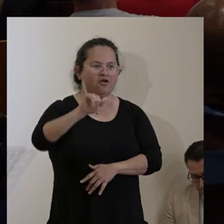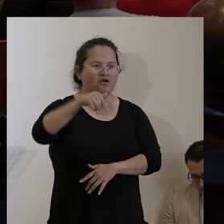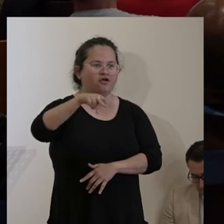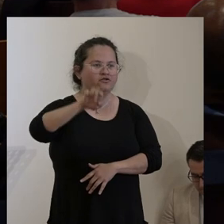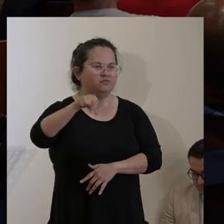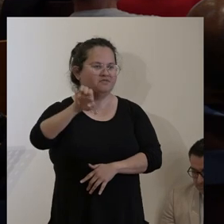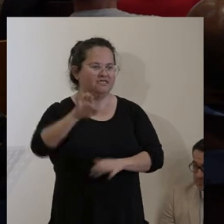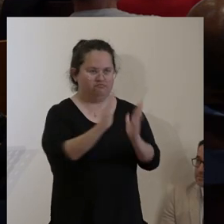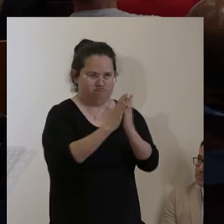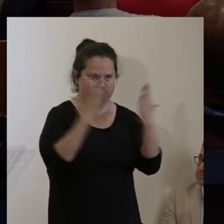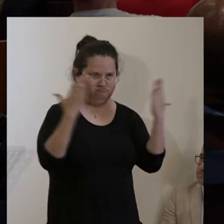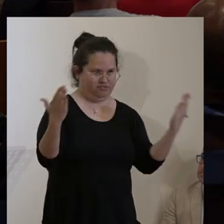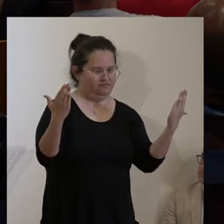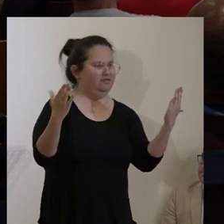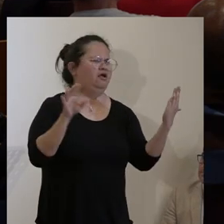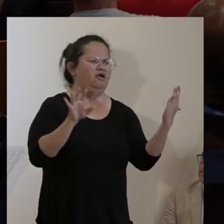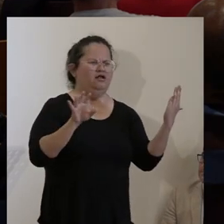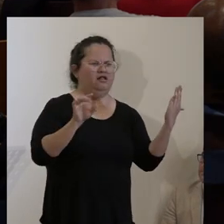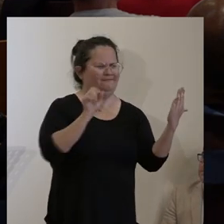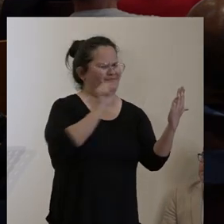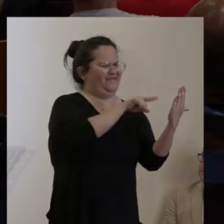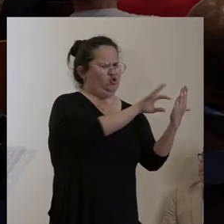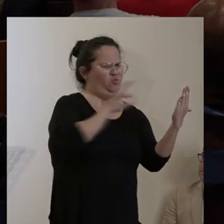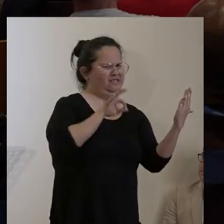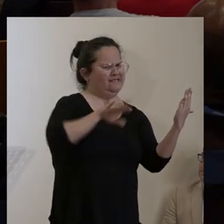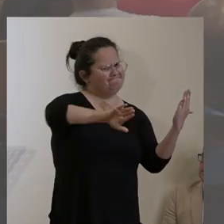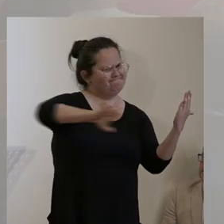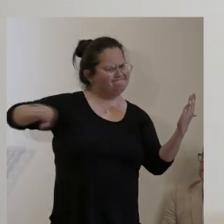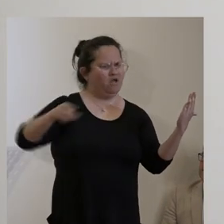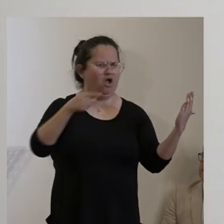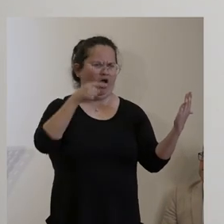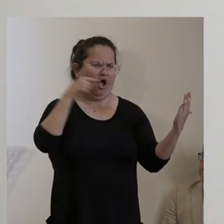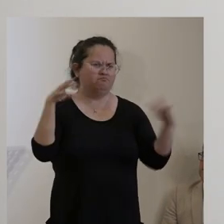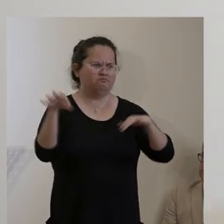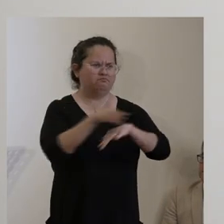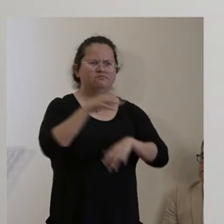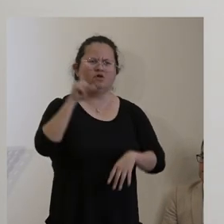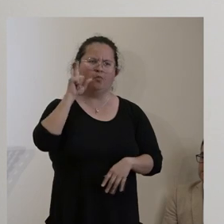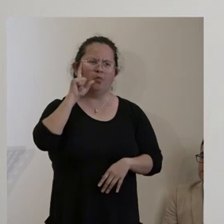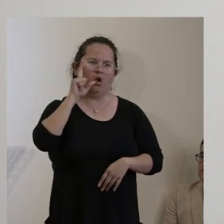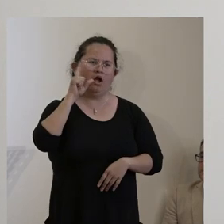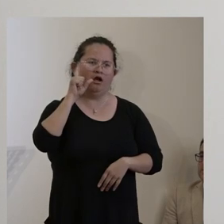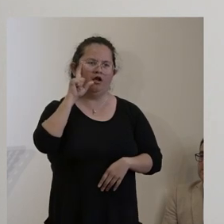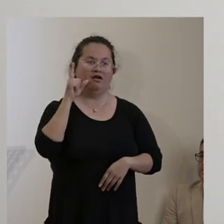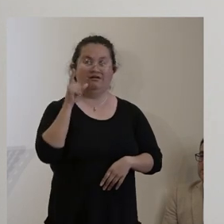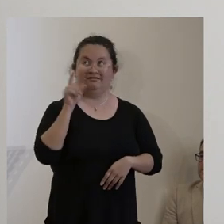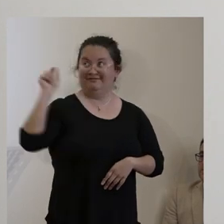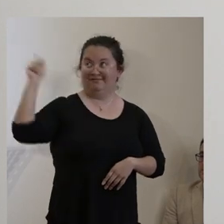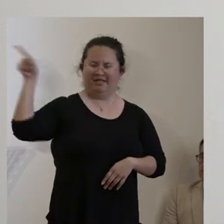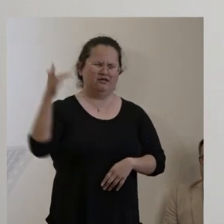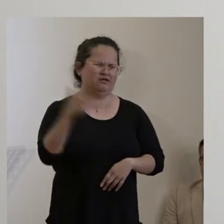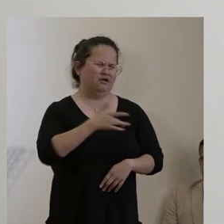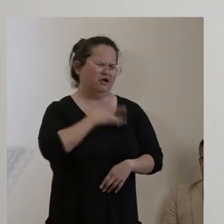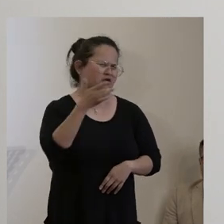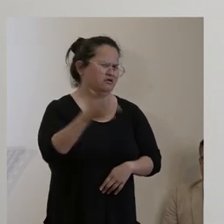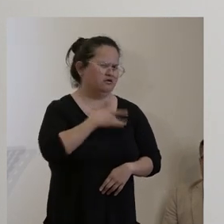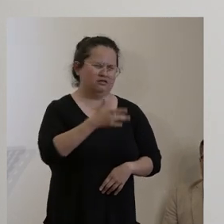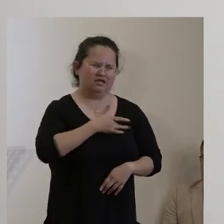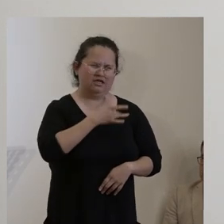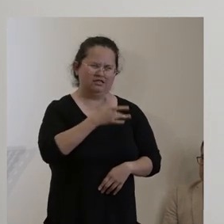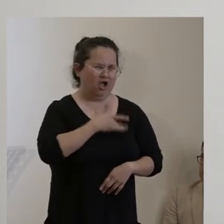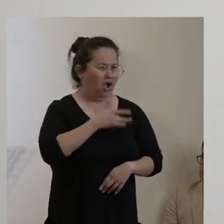cette œuvre-là et non celle qui représente son époux, c'est parce que ce tableau est particulièrement intéressant et